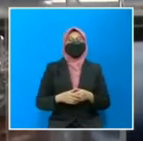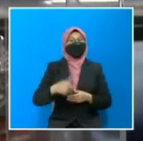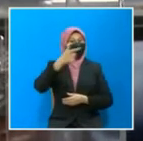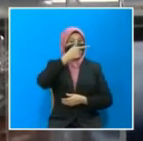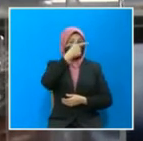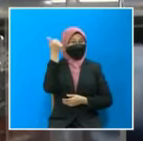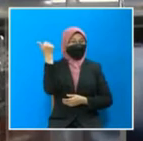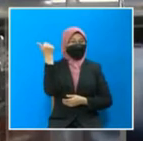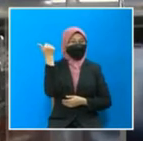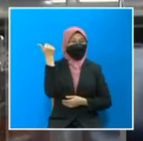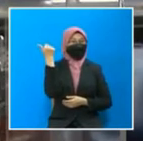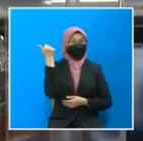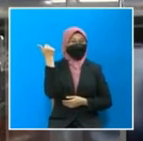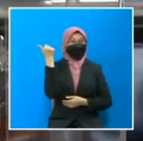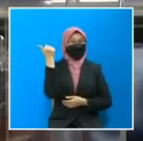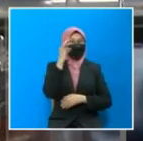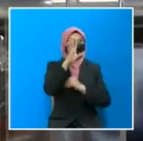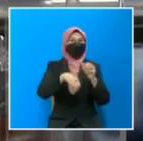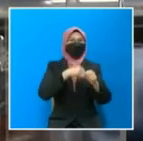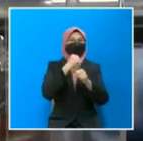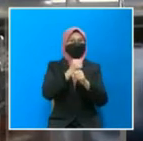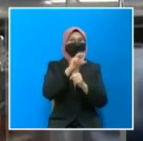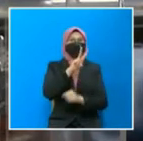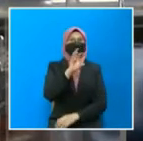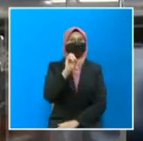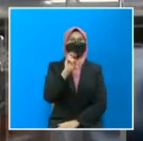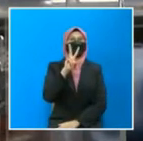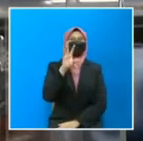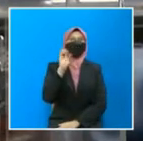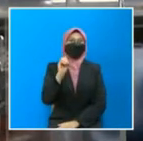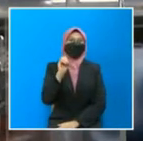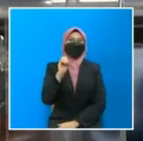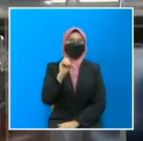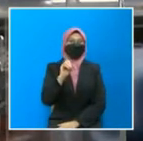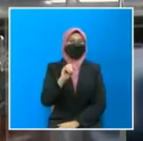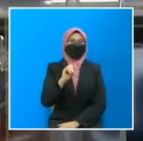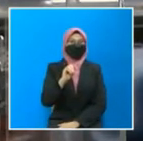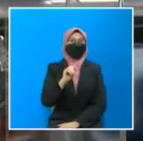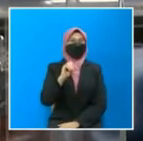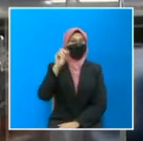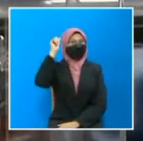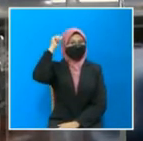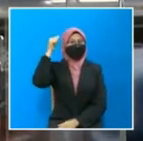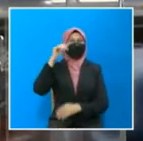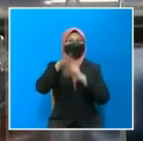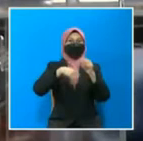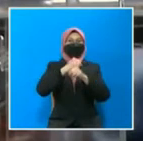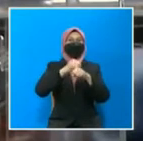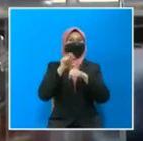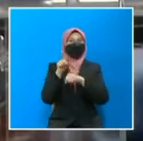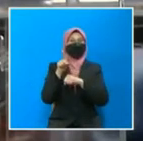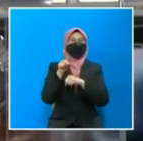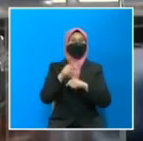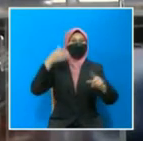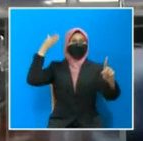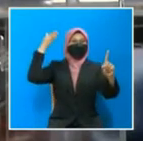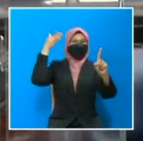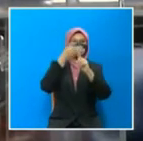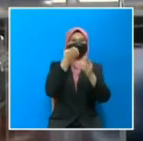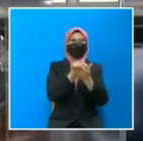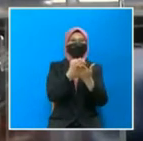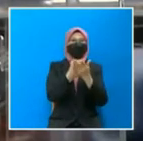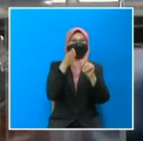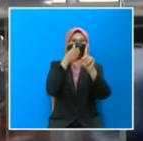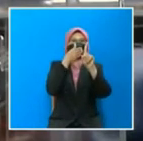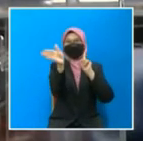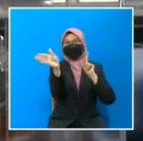Kerana pada tahun 2020, kita boleh anggap ini adalah satu tahun di mana sasaran ekonomi